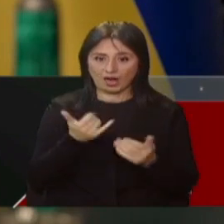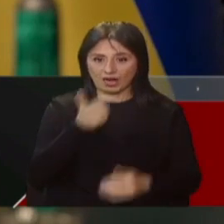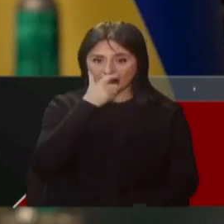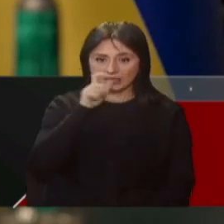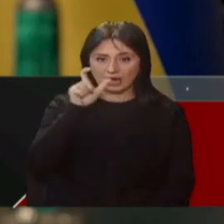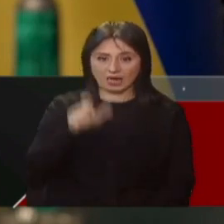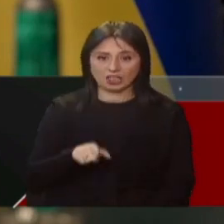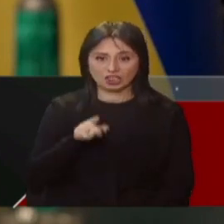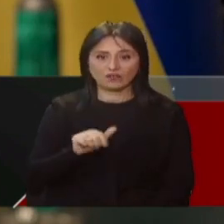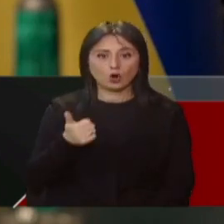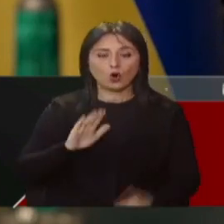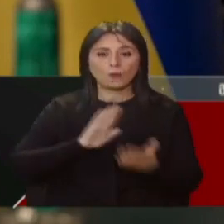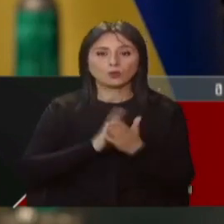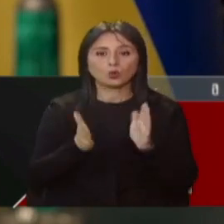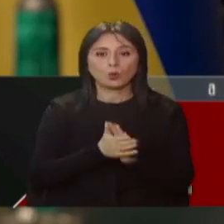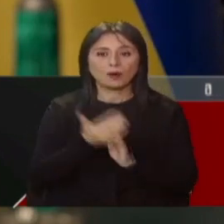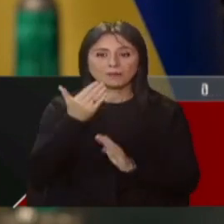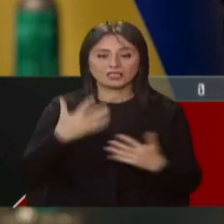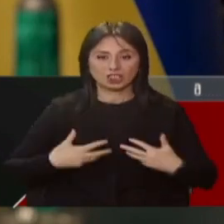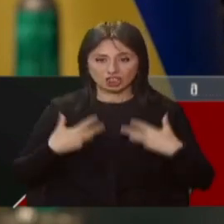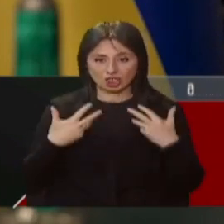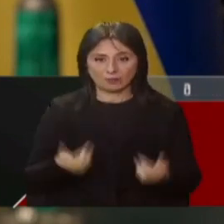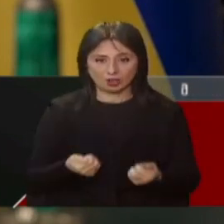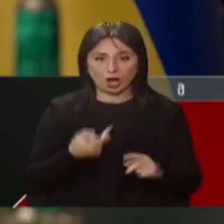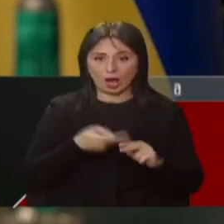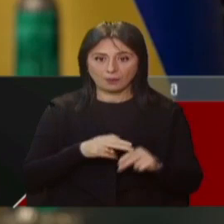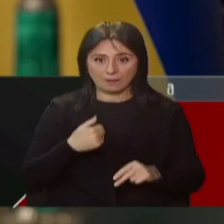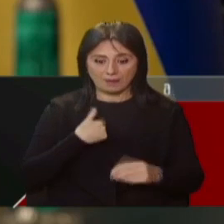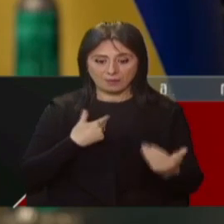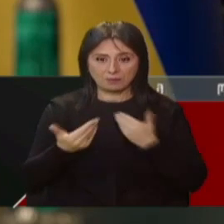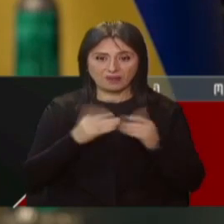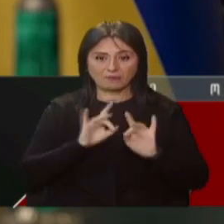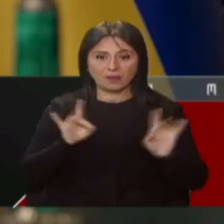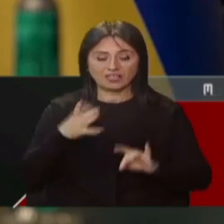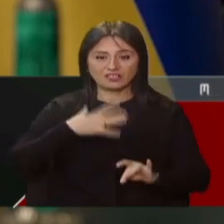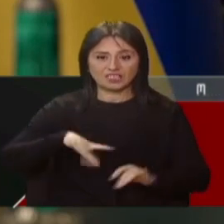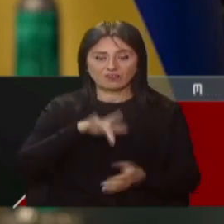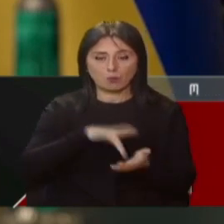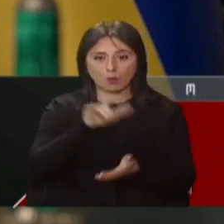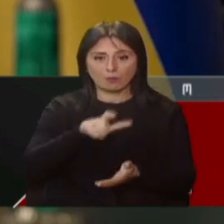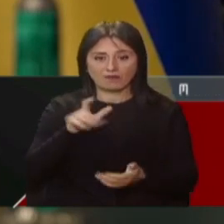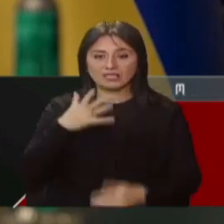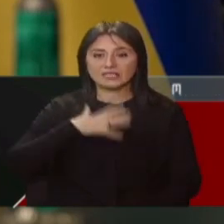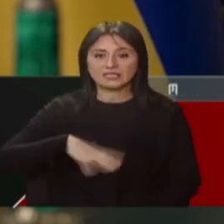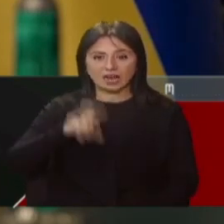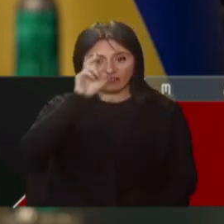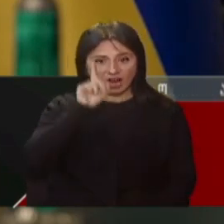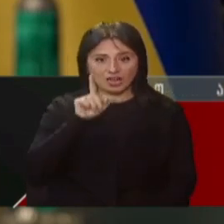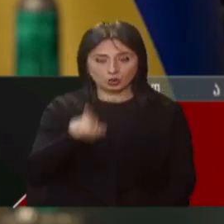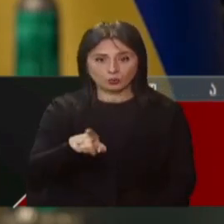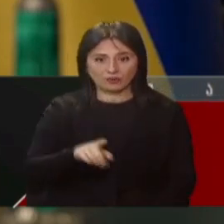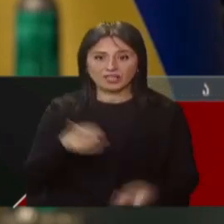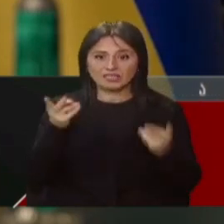მიხეილ სააკაშვილი. Როგორ მდგომარეობაშია მისი ჯანმრთელობა. Ამიტომ მე მიმართავ საქართველოს მოსახლეობას, საქართველოს